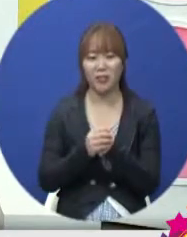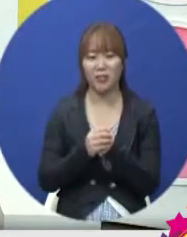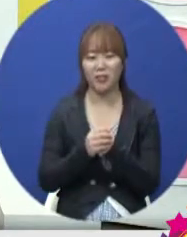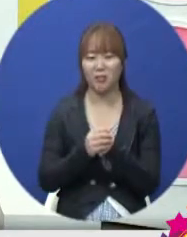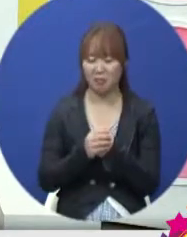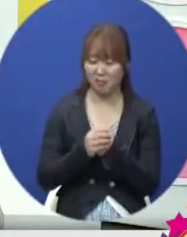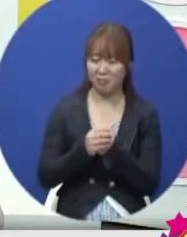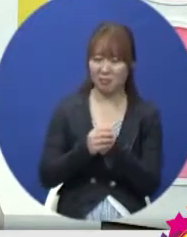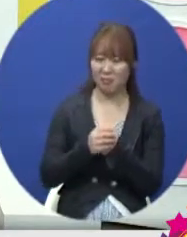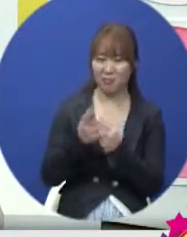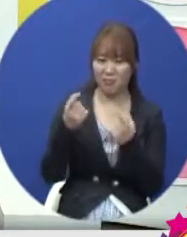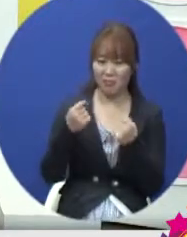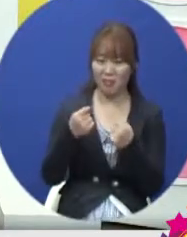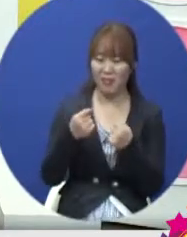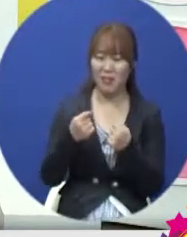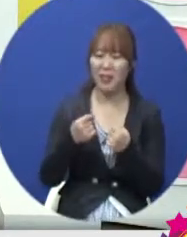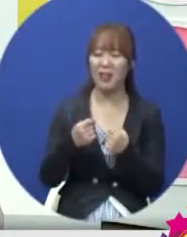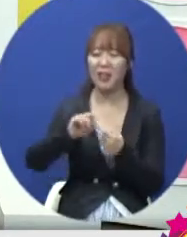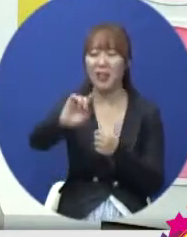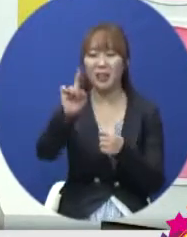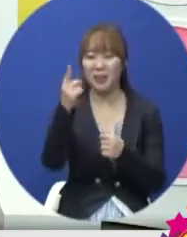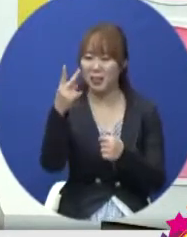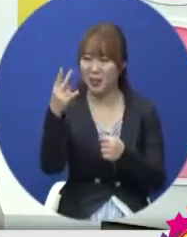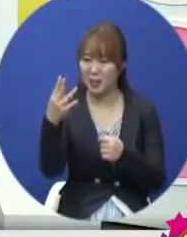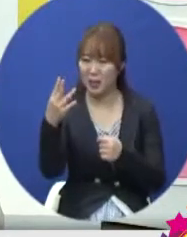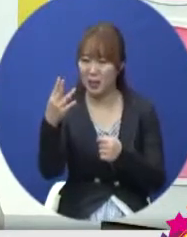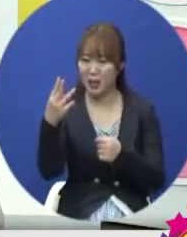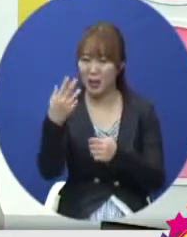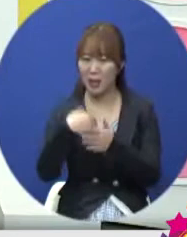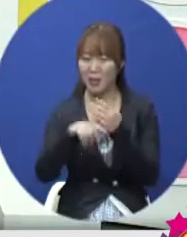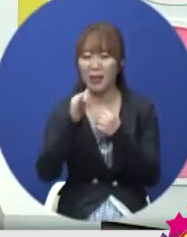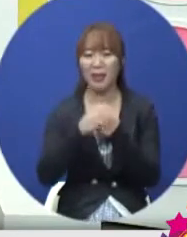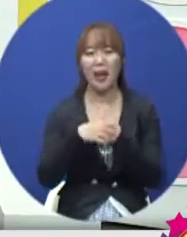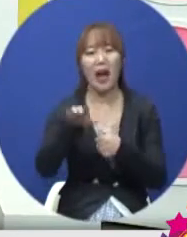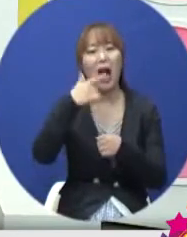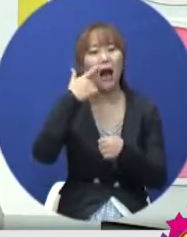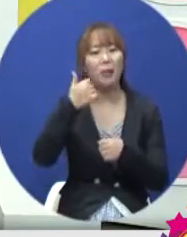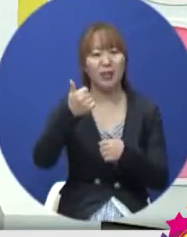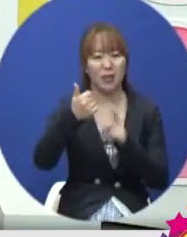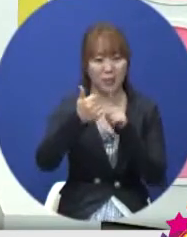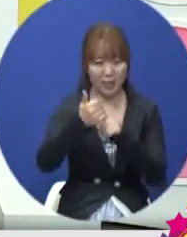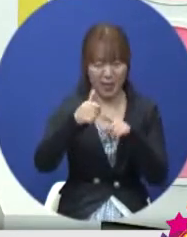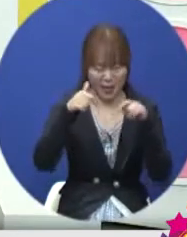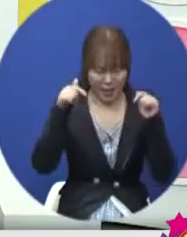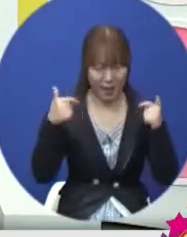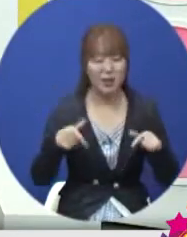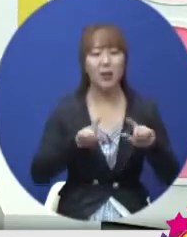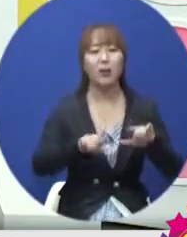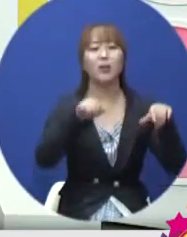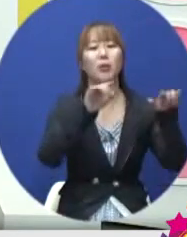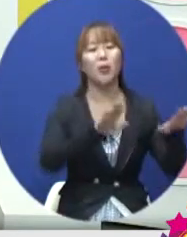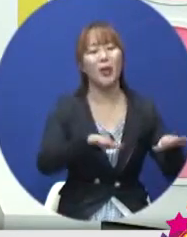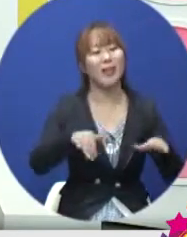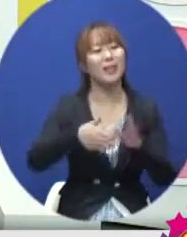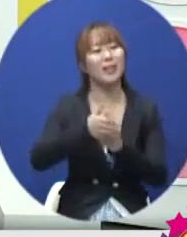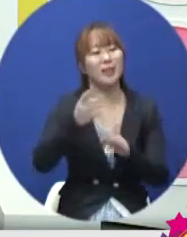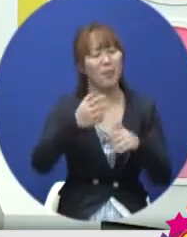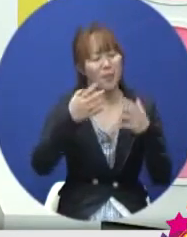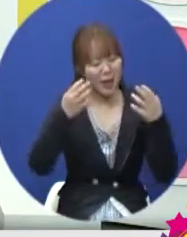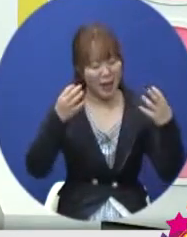좋으셨는데. 네 딱 세 마 딱 세 마리 남아가지고. 우리 아버님께서는 이제 늘 동해시에서